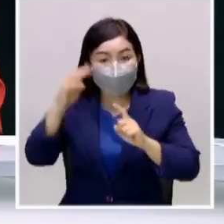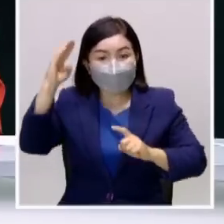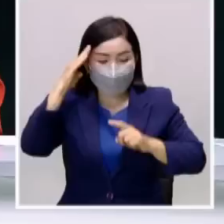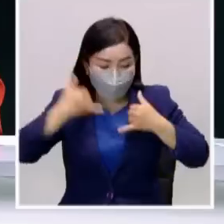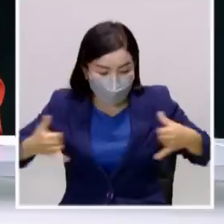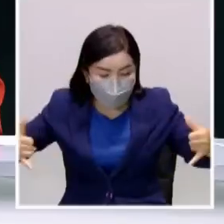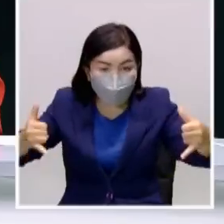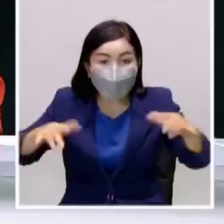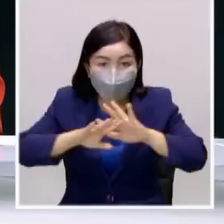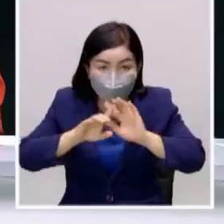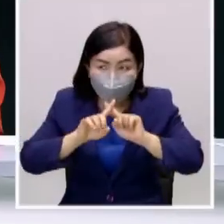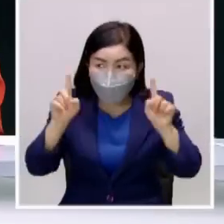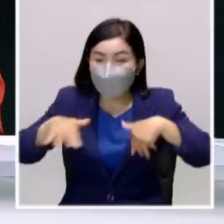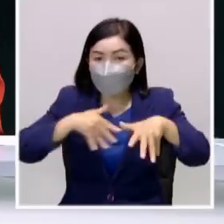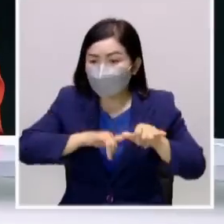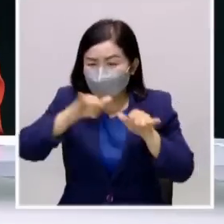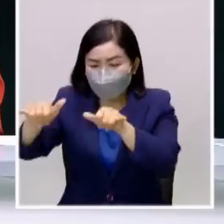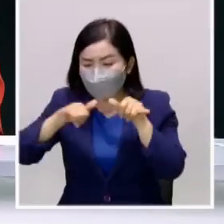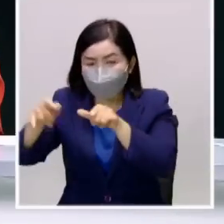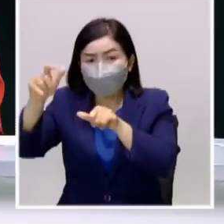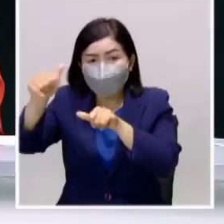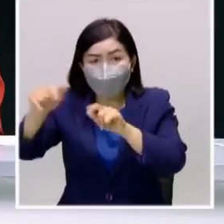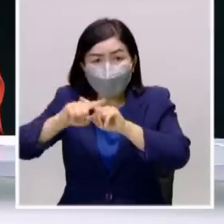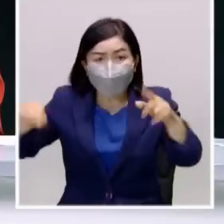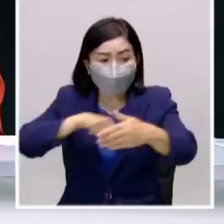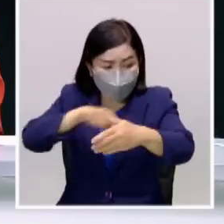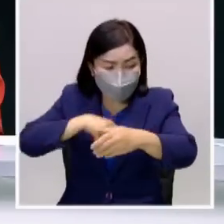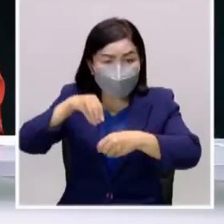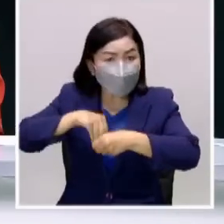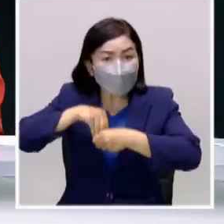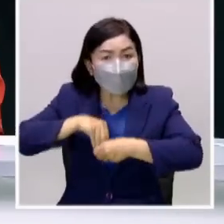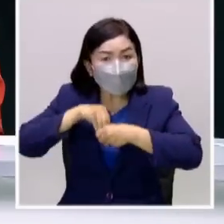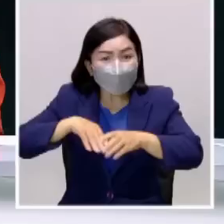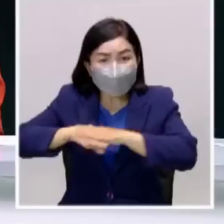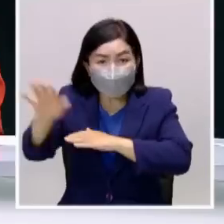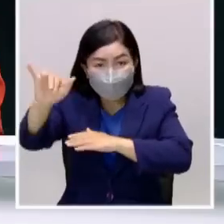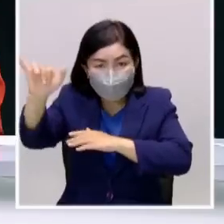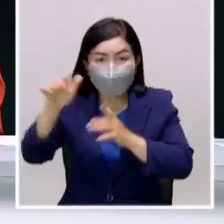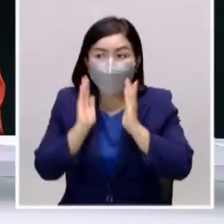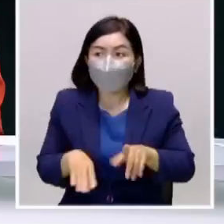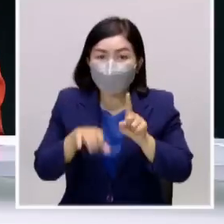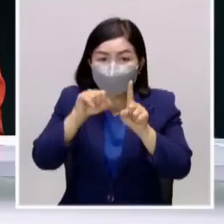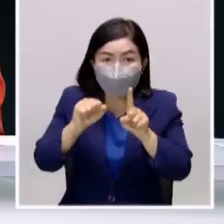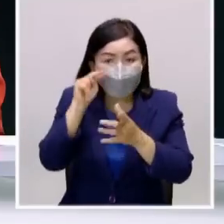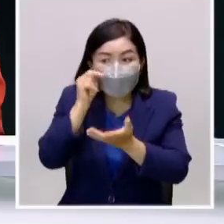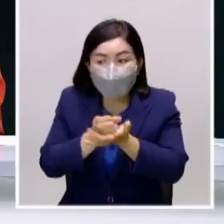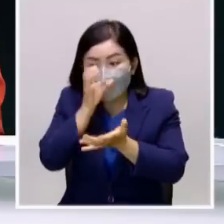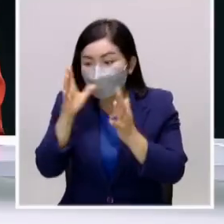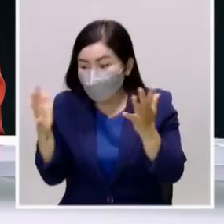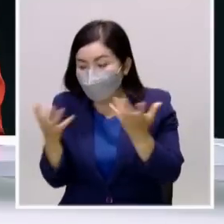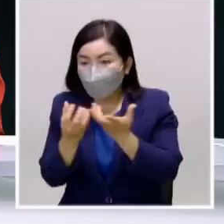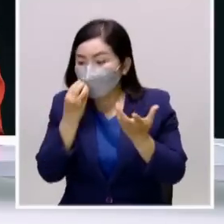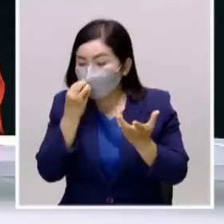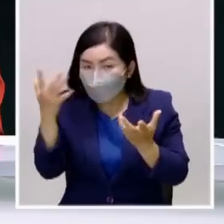ออกไปได้แต่ก็มีอีกหลายคนนะครับนับแสนชีวิตที่ยังอยู่ในเมืองมาริอูโปลแห่งนี้แล้วก็ขาดแคลนน้ำอาห